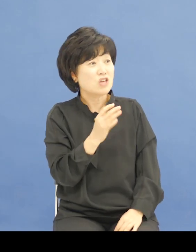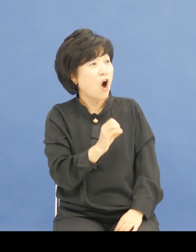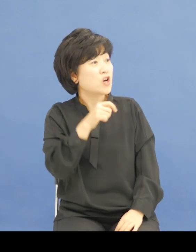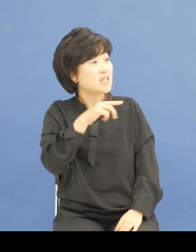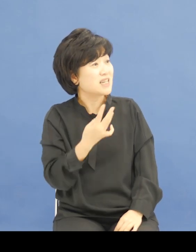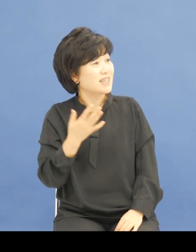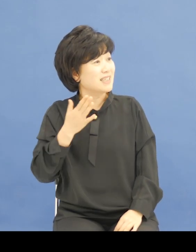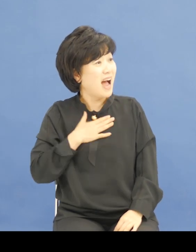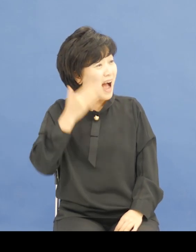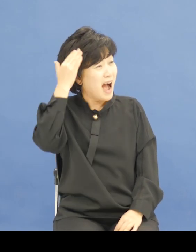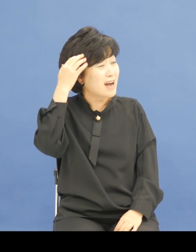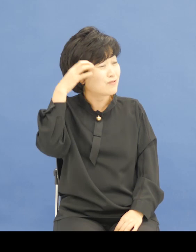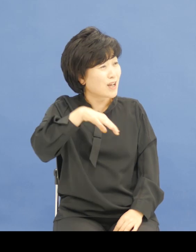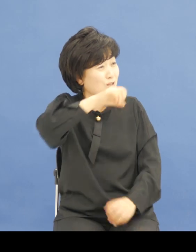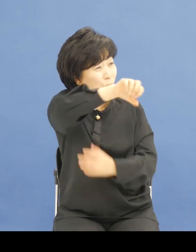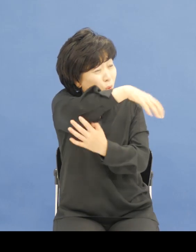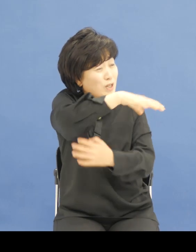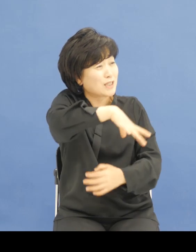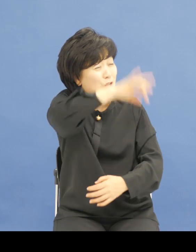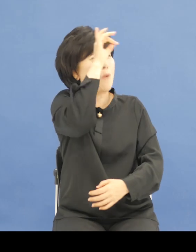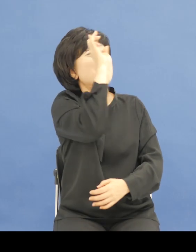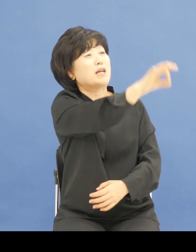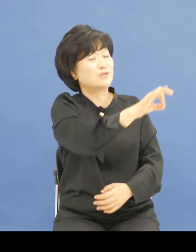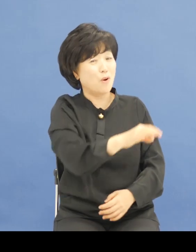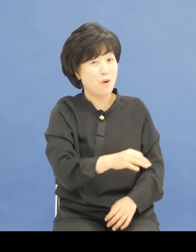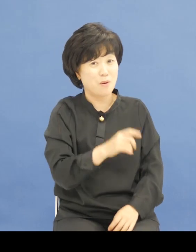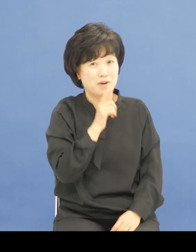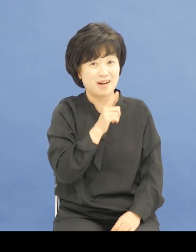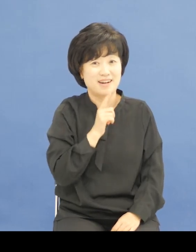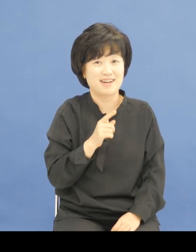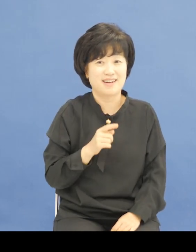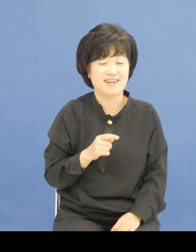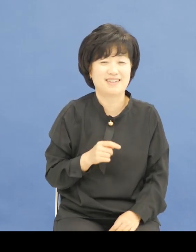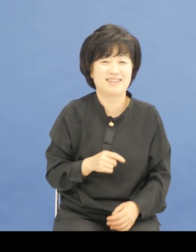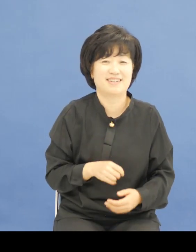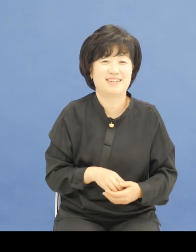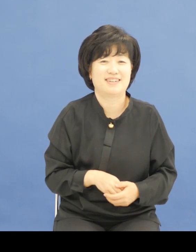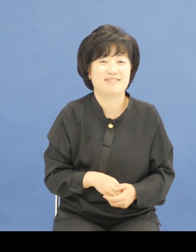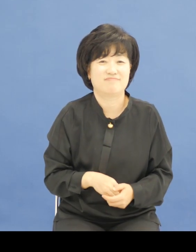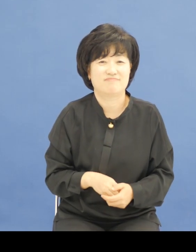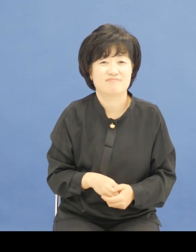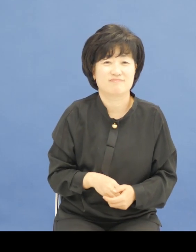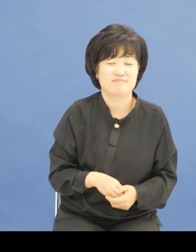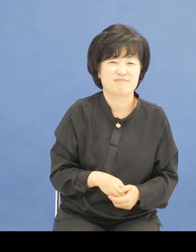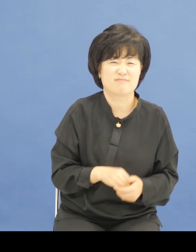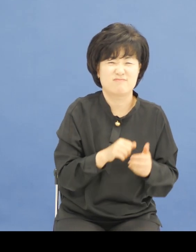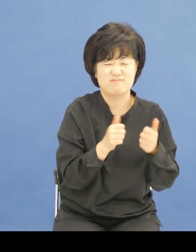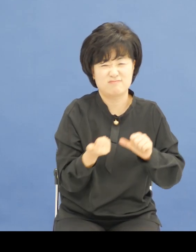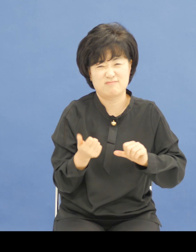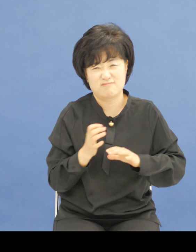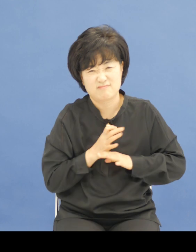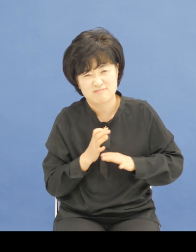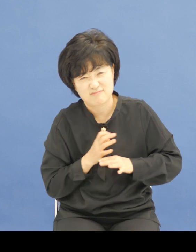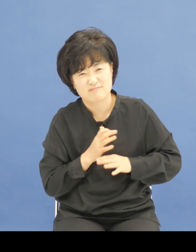그 아프리카 누나는 그러더라고. 아예 없대요. 없어요. 하이야.